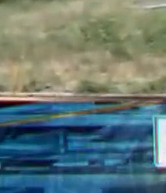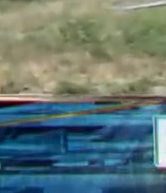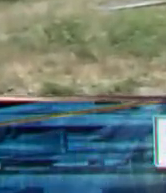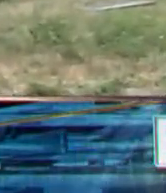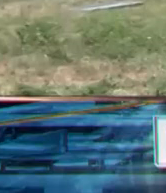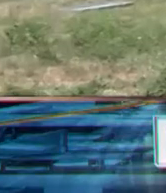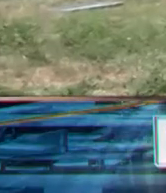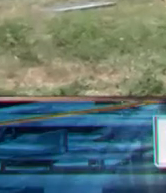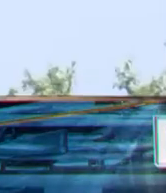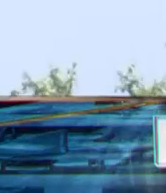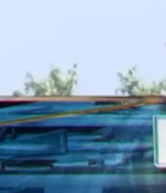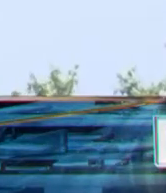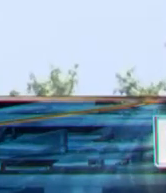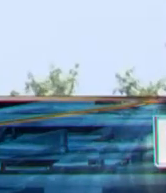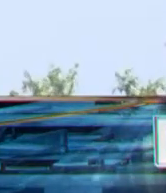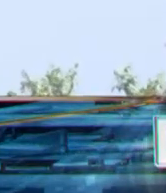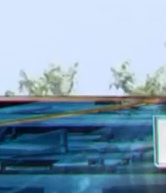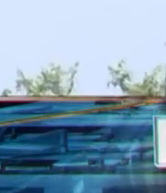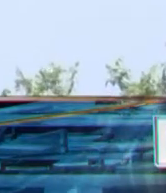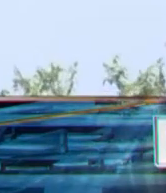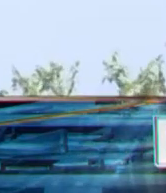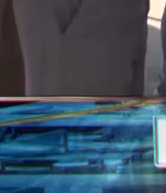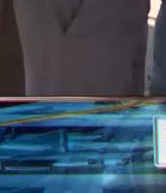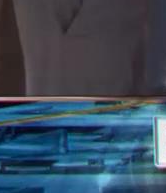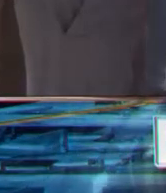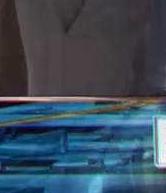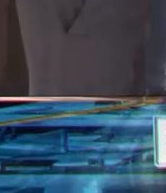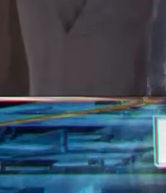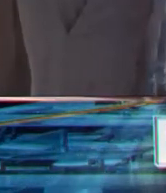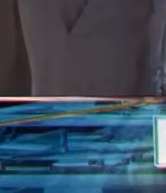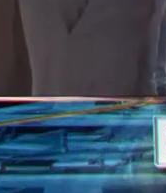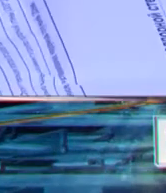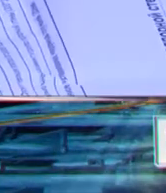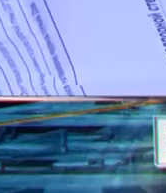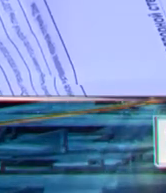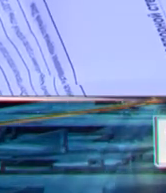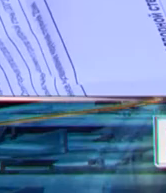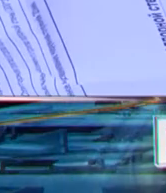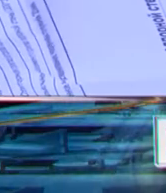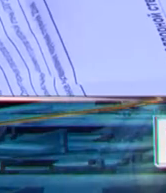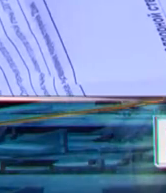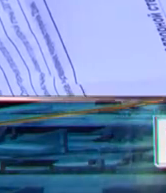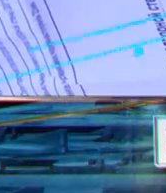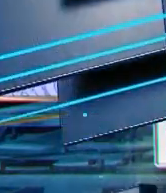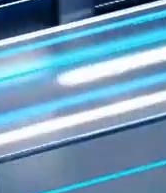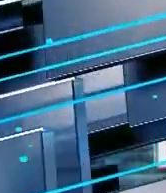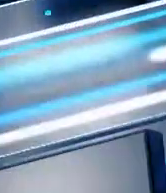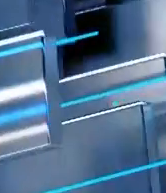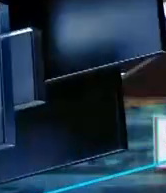Құрылыс қарқынды. Ескелді ауданында жұмыспен қамтудың жол картасымен 59 жоба жүзеге асырылады.